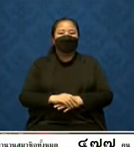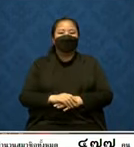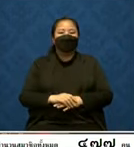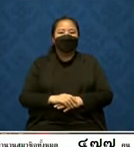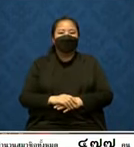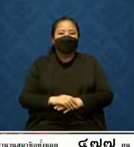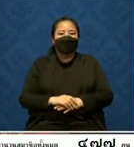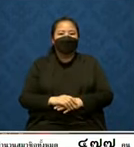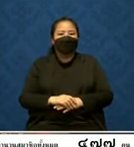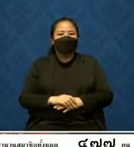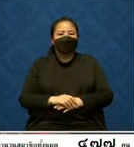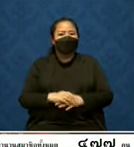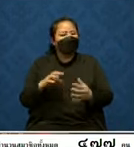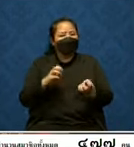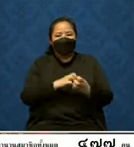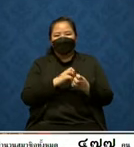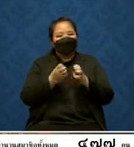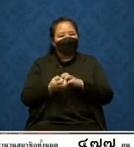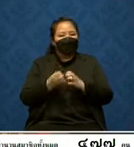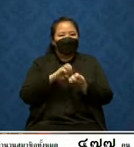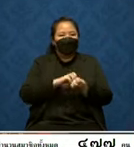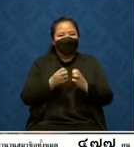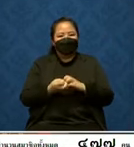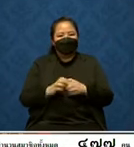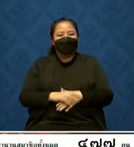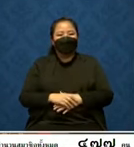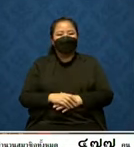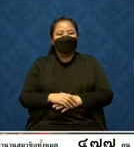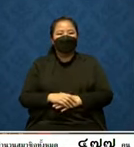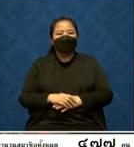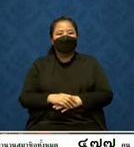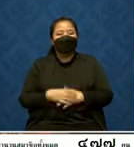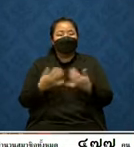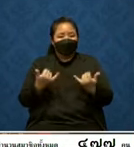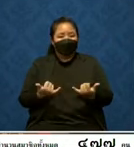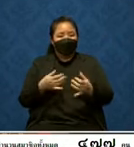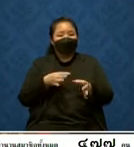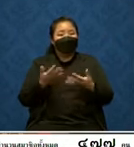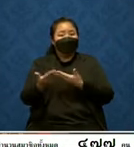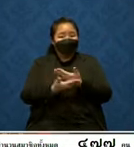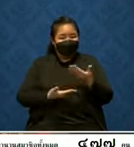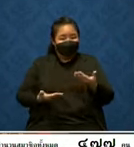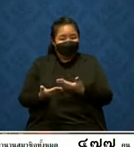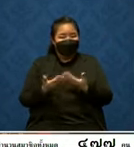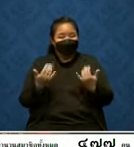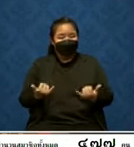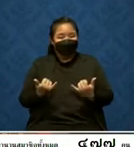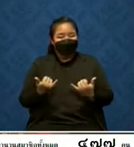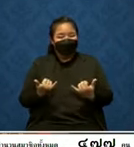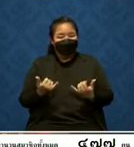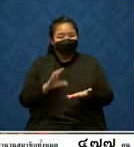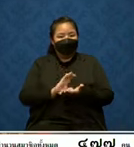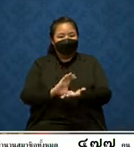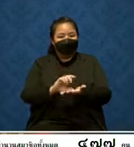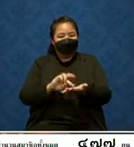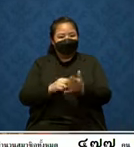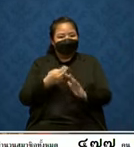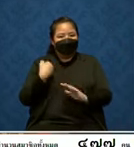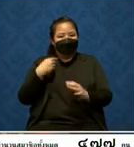ซับซ้อนไปซับซ้อนมาท่านประธานจะเห็นว่าสิ่งที่ผมอภิปรายมาเนี่ยงบประมาณทับ